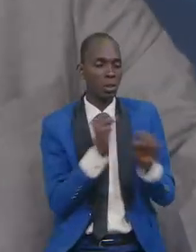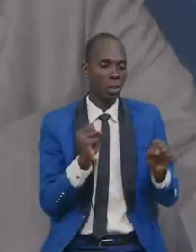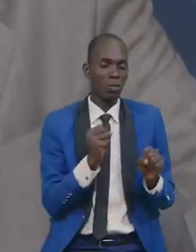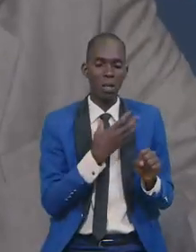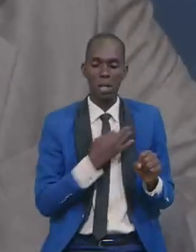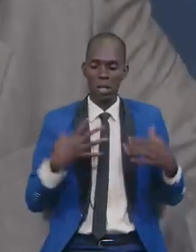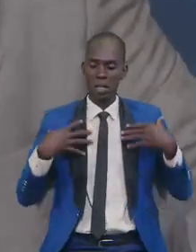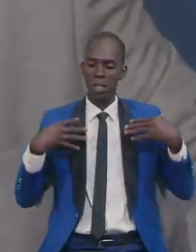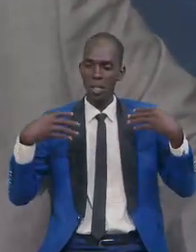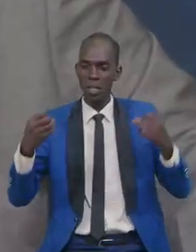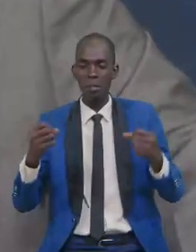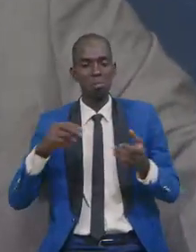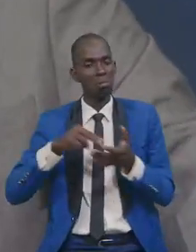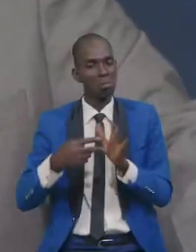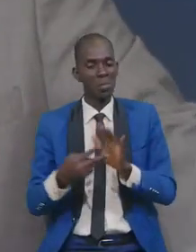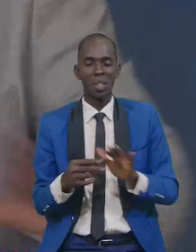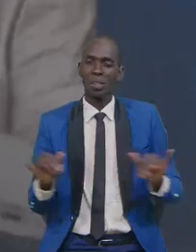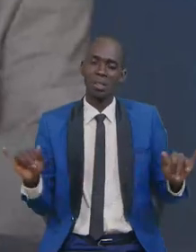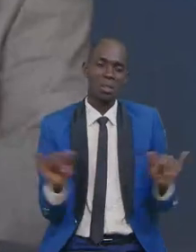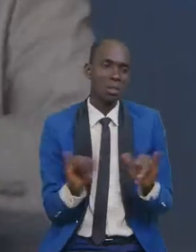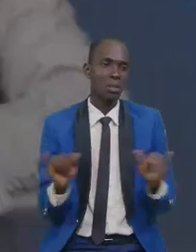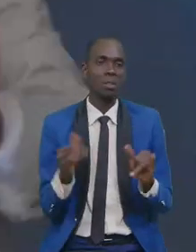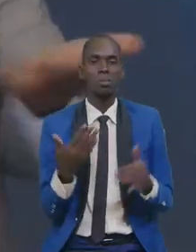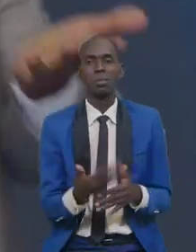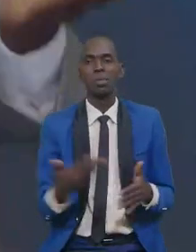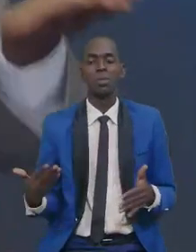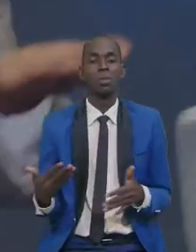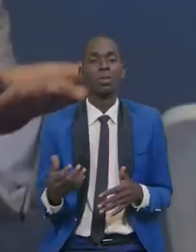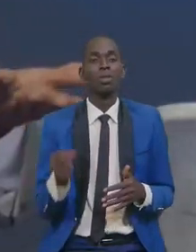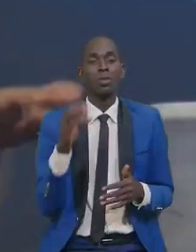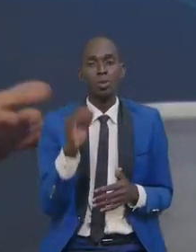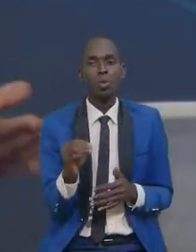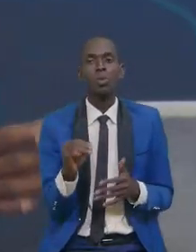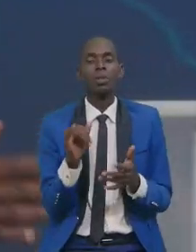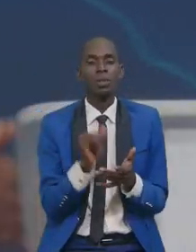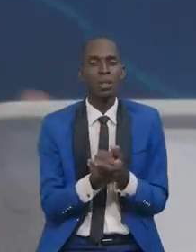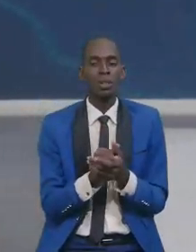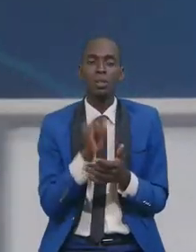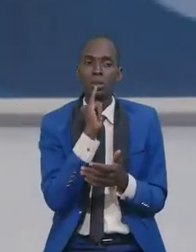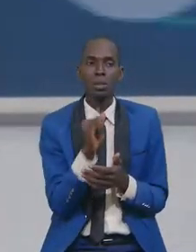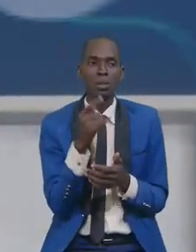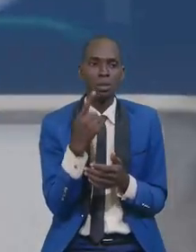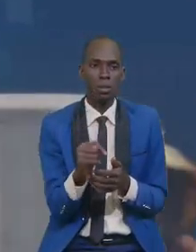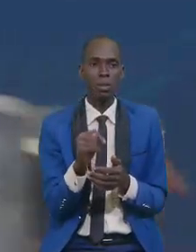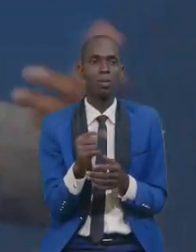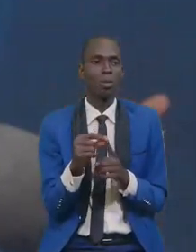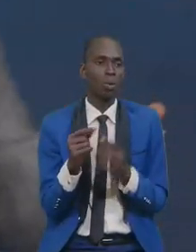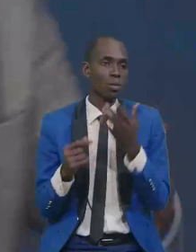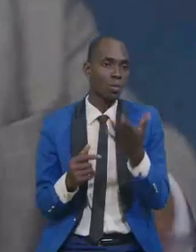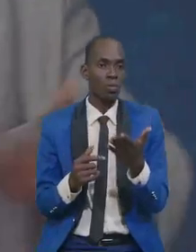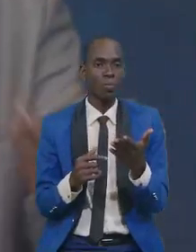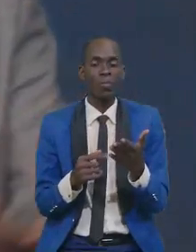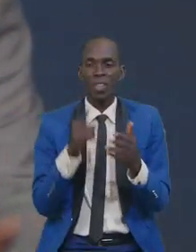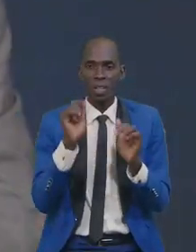qui dit sauver, c'est le même mot grec qui dit guérir. Zozo. Et c'est pourquoi il